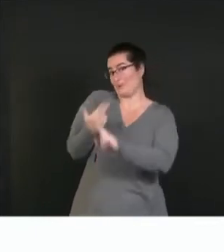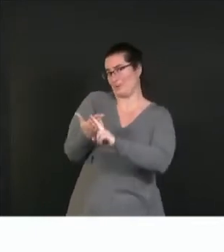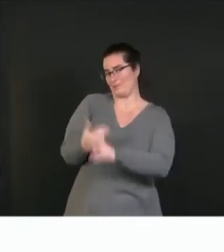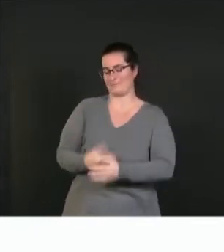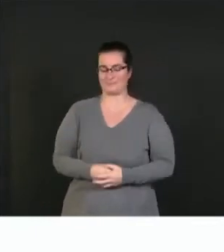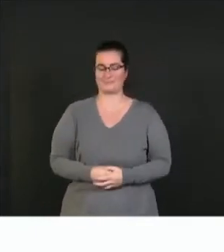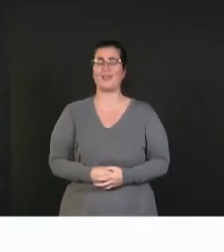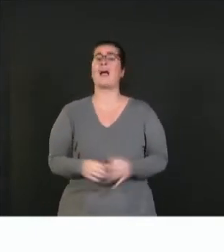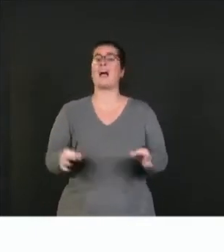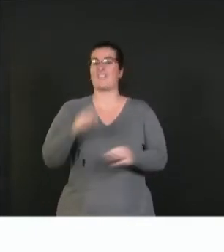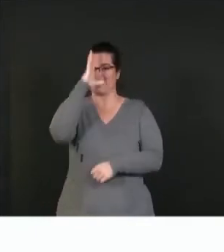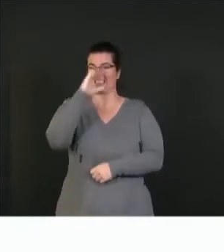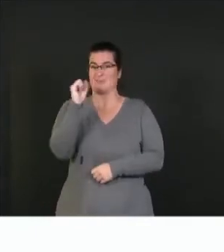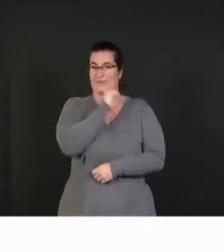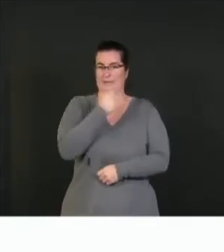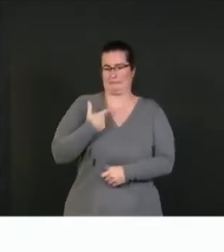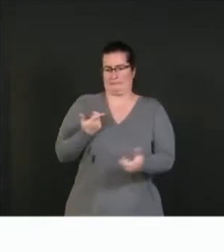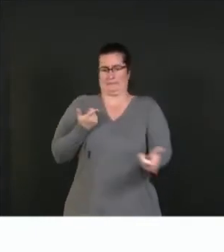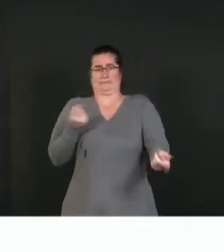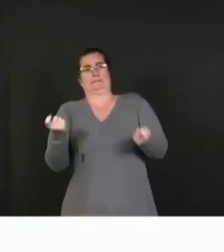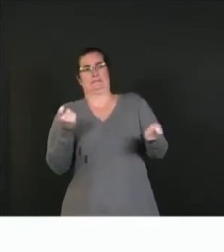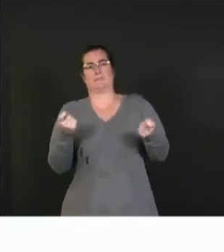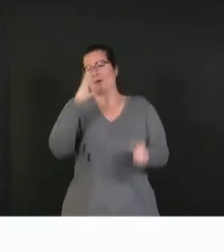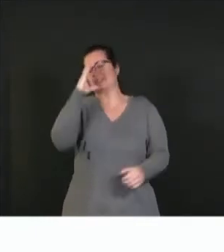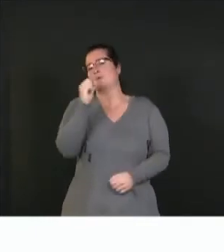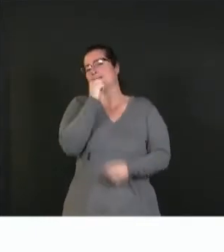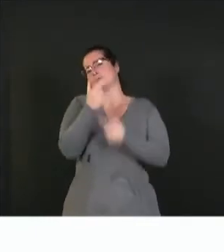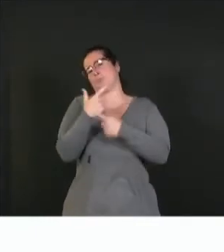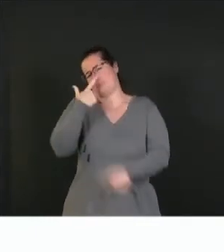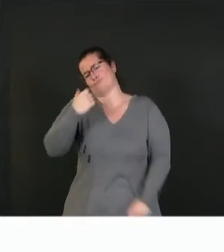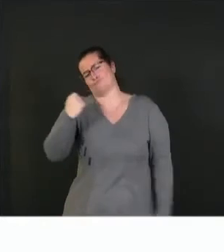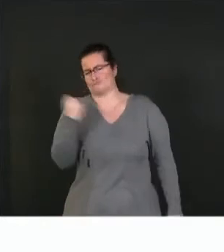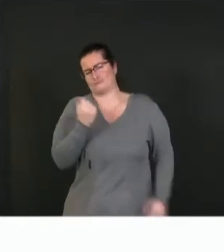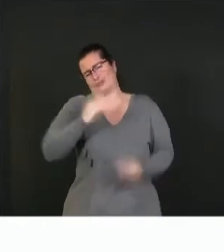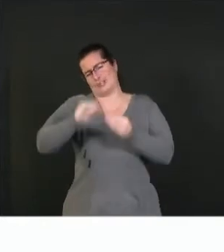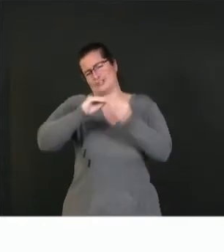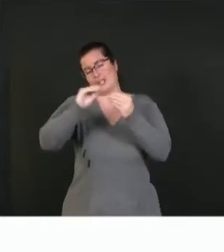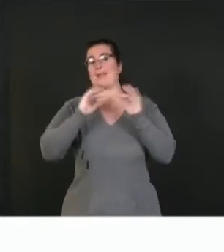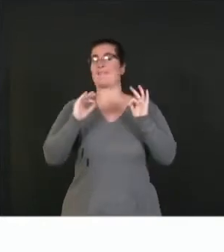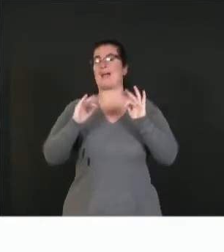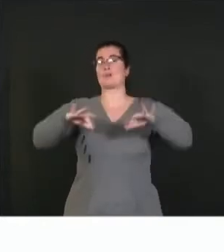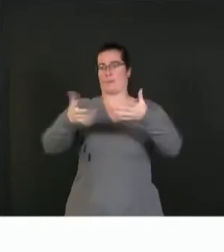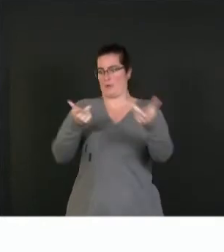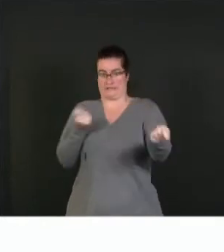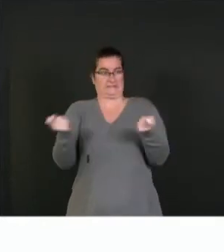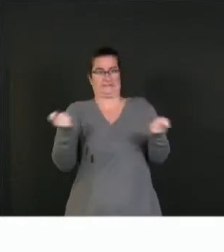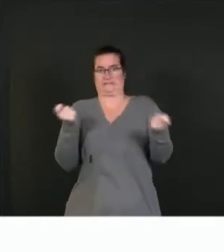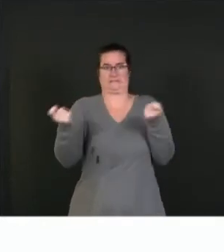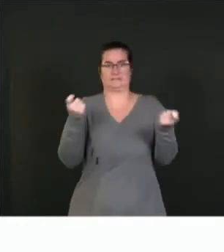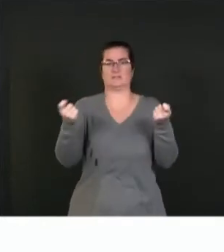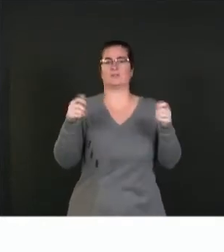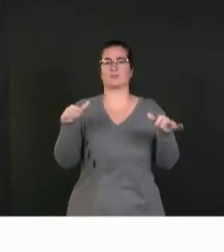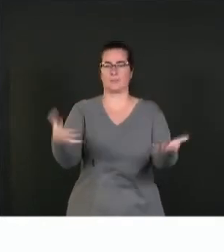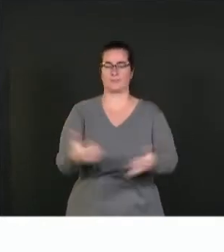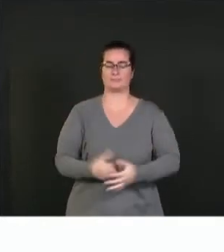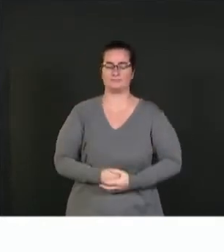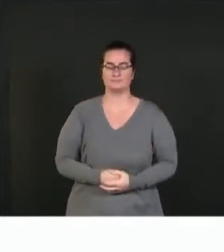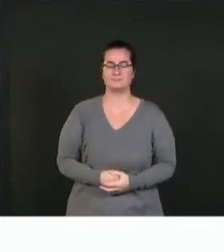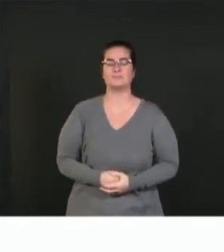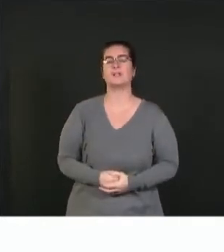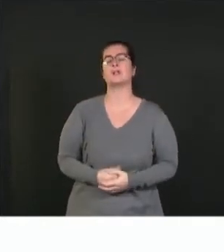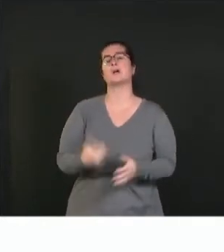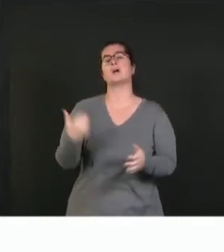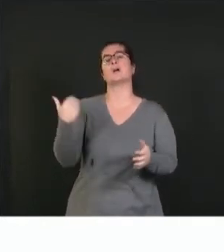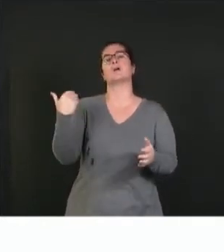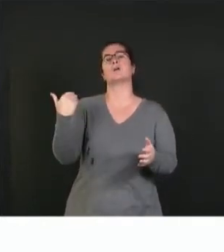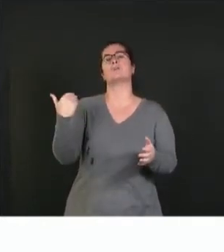le terme de schizophrénie est peut-être un tantinet un peu fort. Alors, tout à l'heure, Laure évoquait le temps, la temporalité